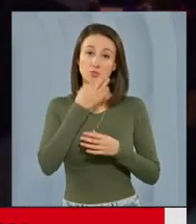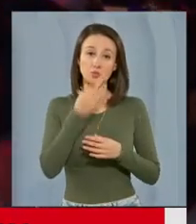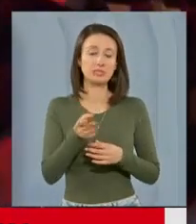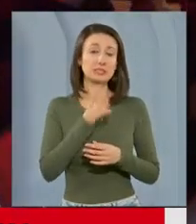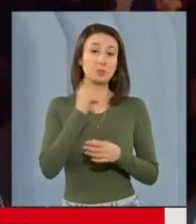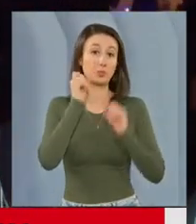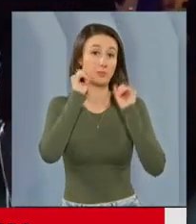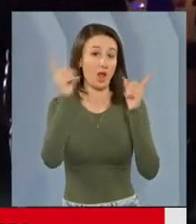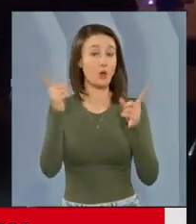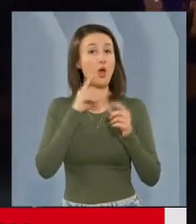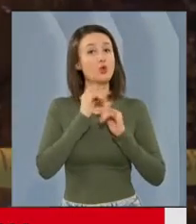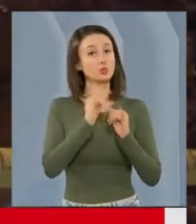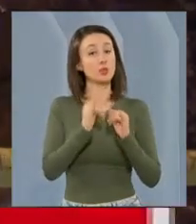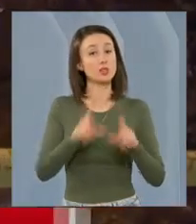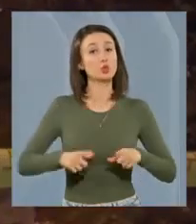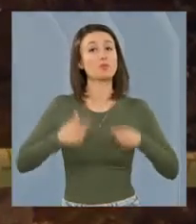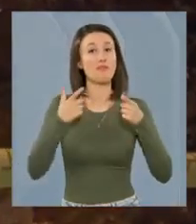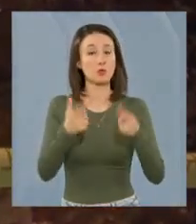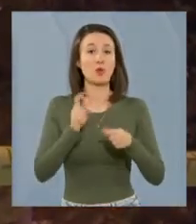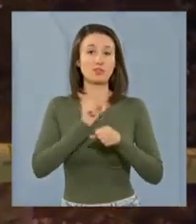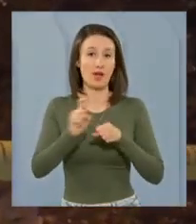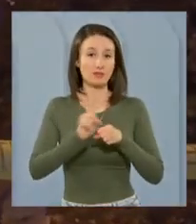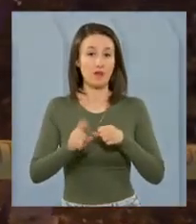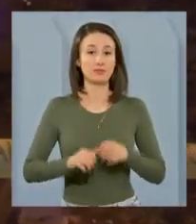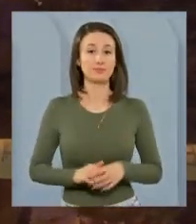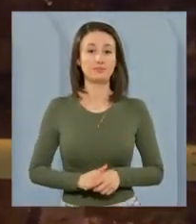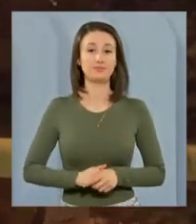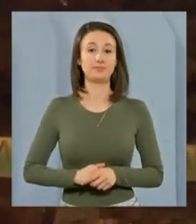că doar un miracol i a ajutat să supraviețuiască atacului